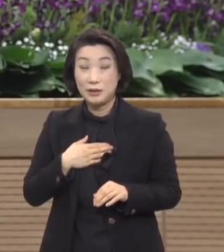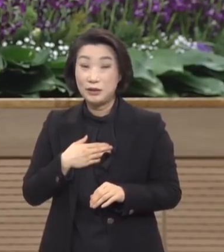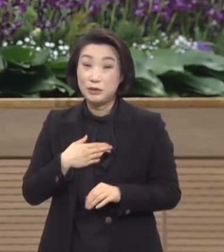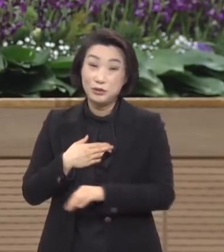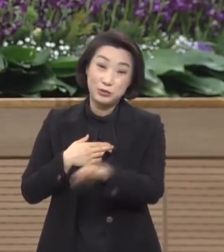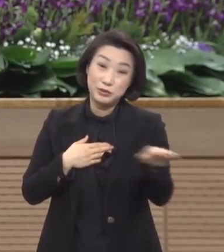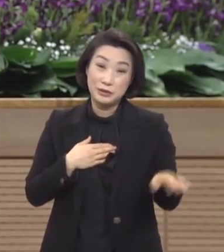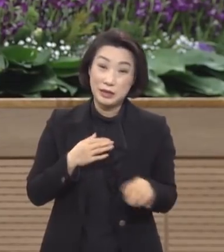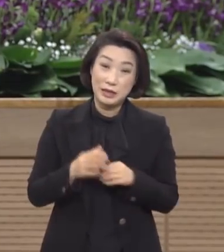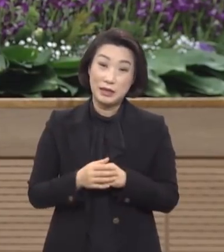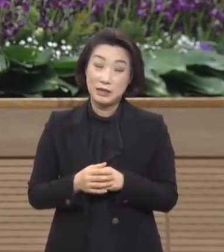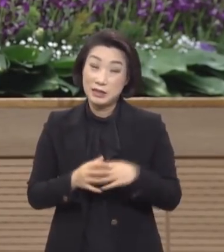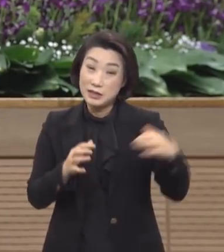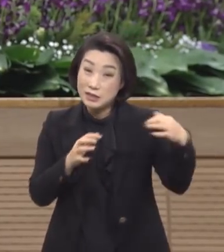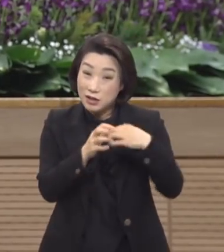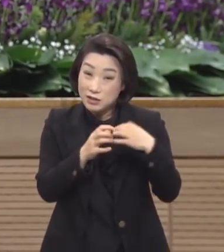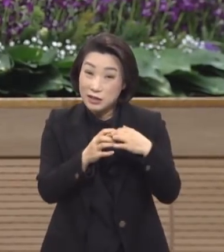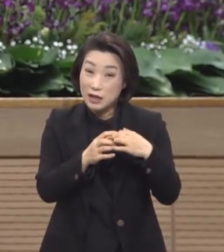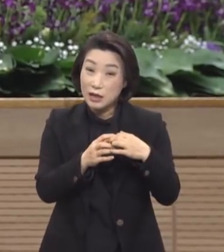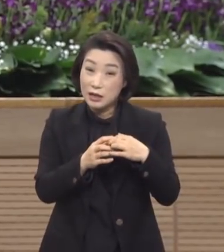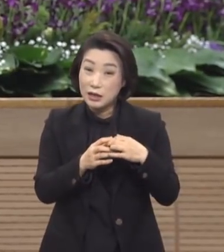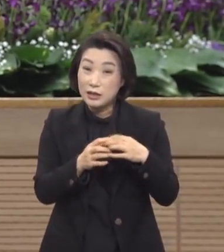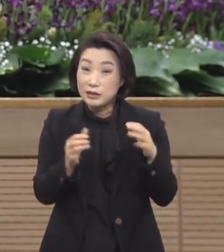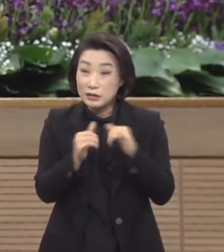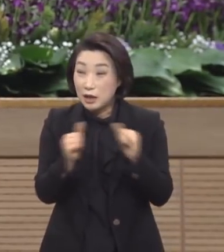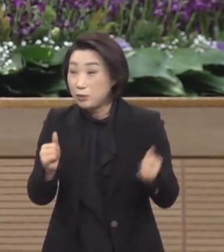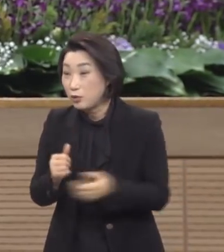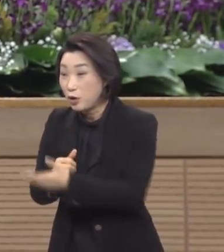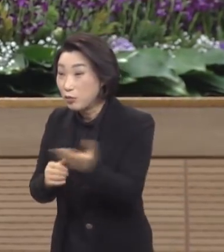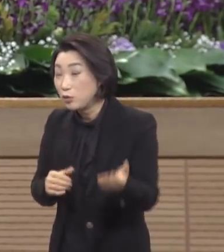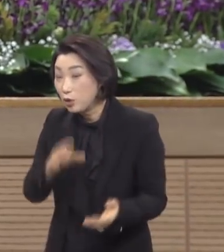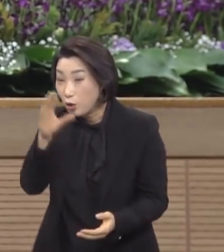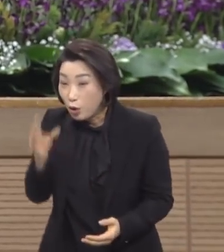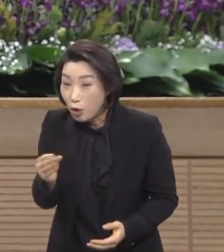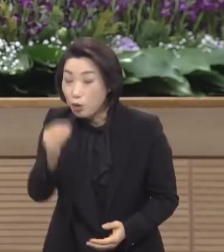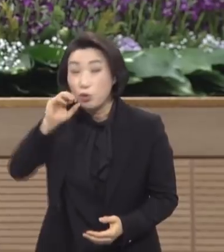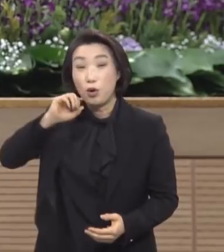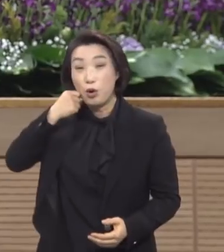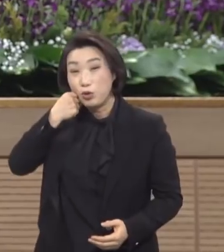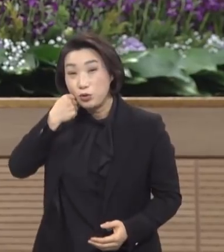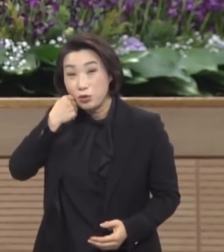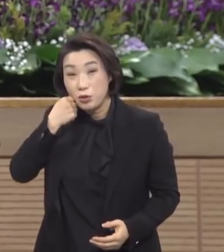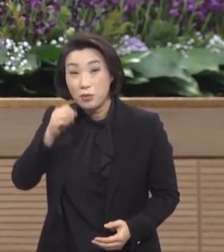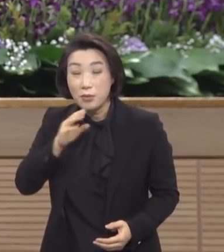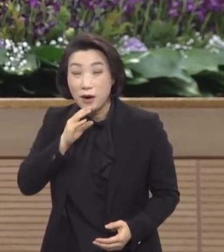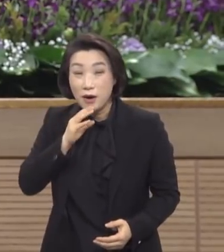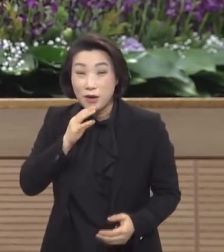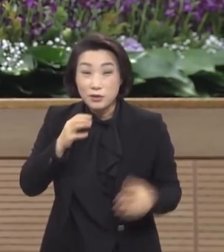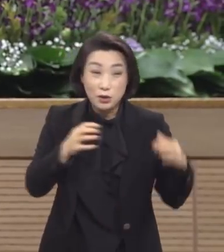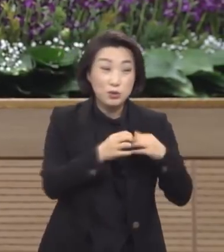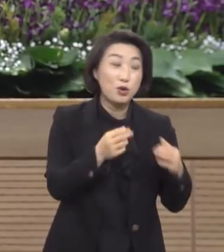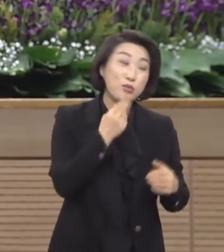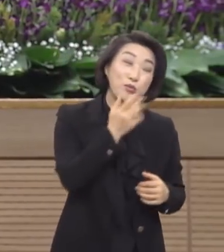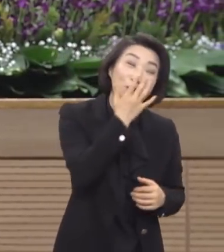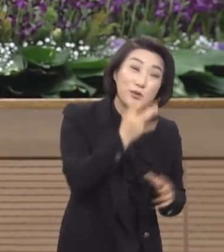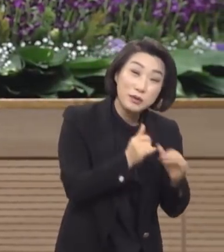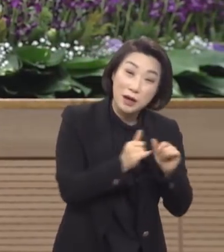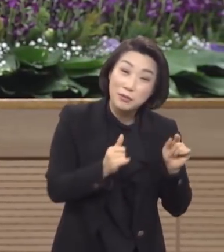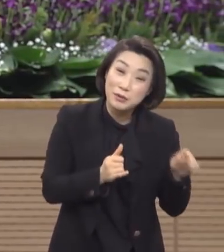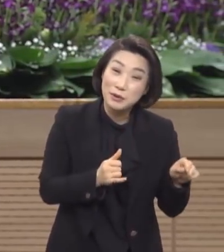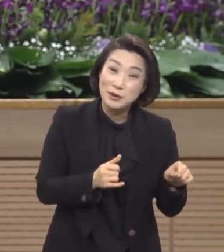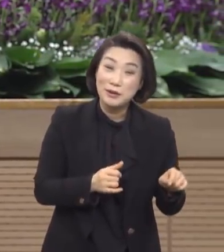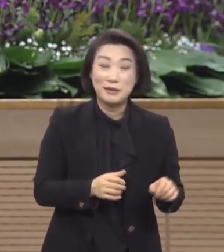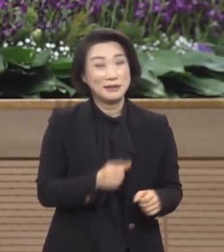근데 전쟁을 하는 사람도 거룩해지기가 힘든데 전쟁을 안 하는 사람이야